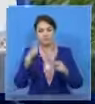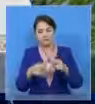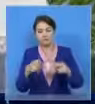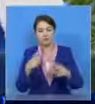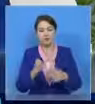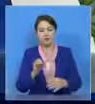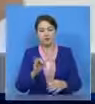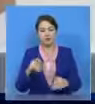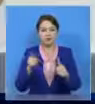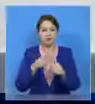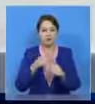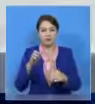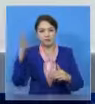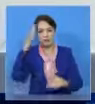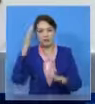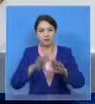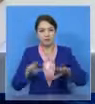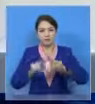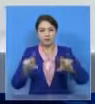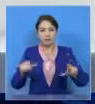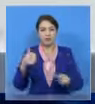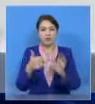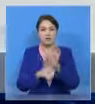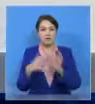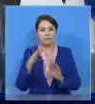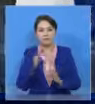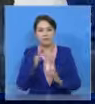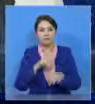Мақсұт Құсайынов атындағы дарынды балалар мектебінің 65 жылдығына